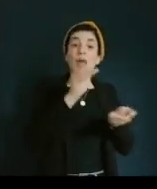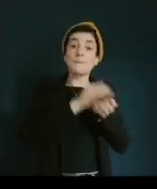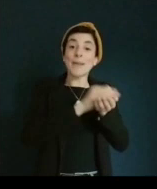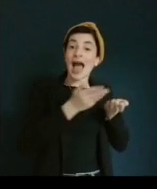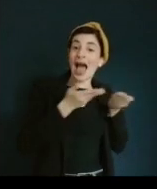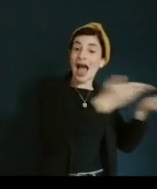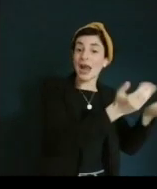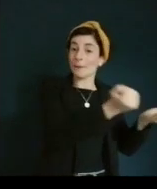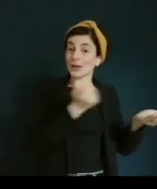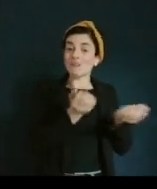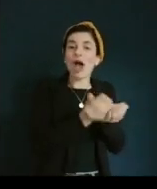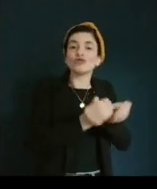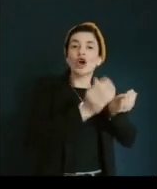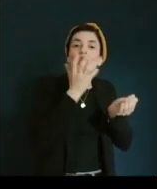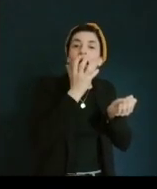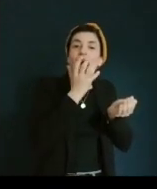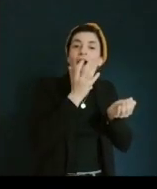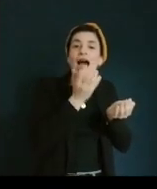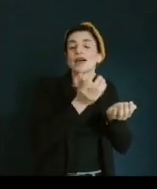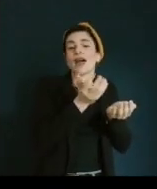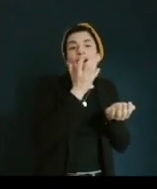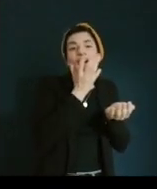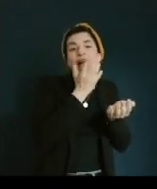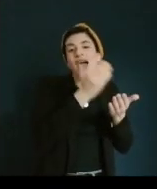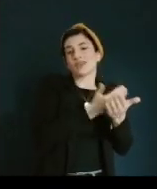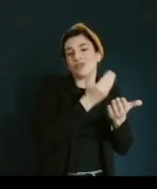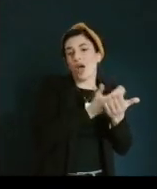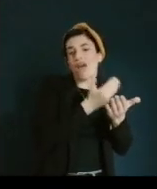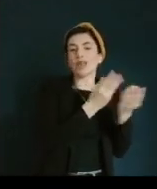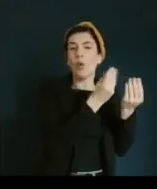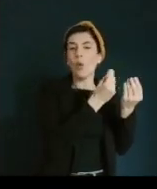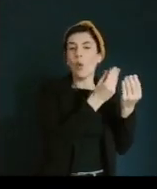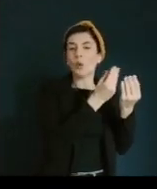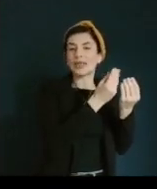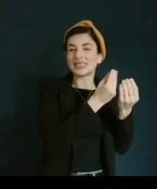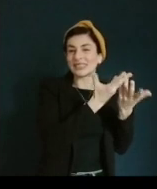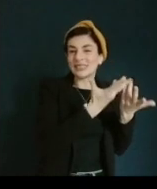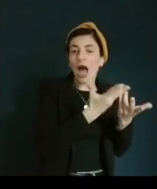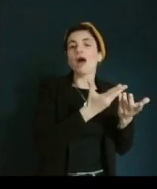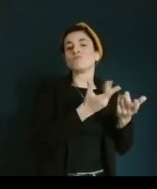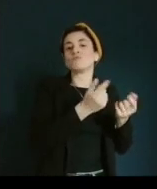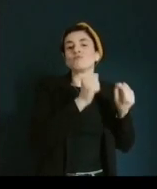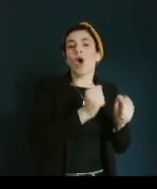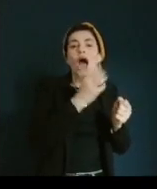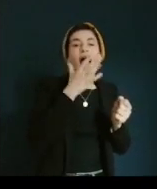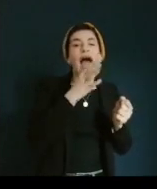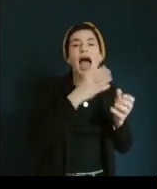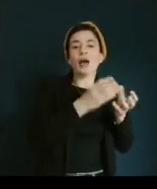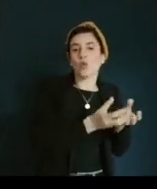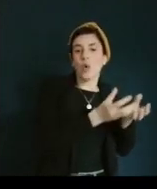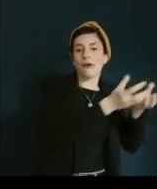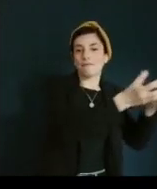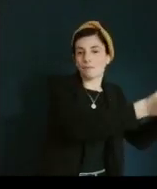con dell'acqua, perché questo aiuterà a mantenere un buon grado di umidità all'interno del forno e a non far asciugare troppo il